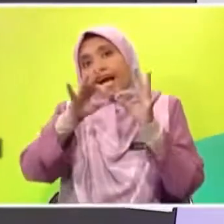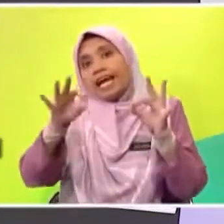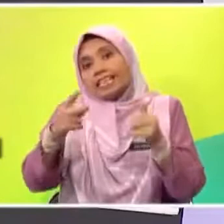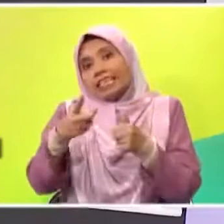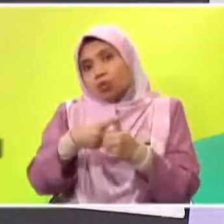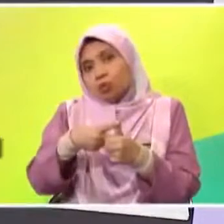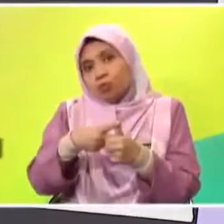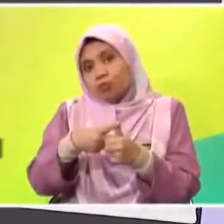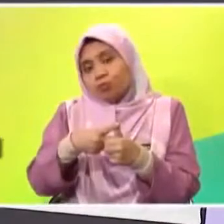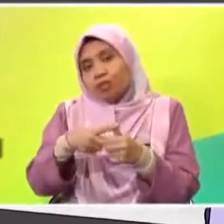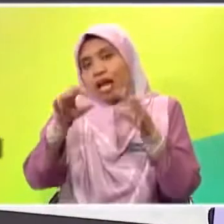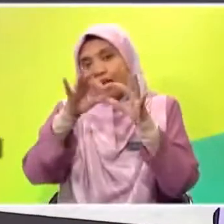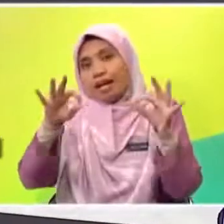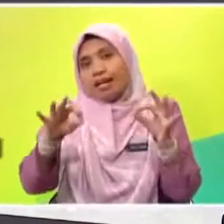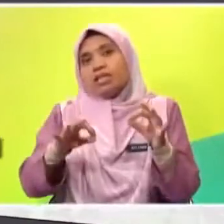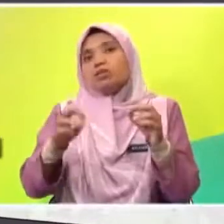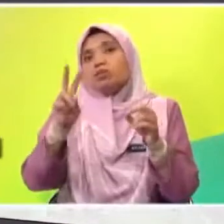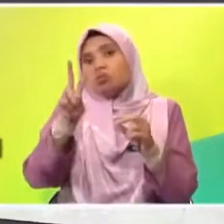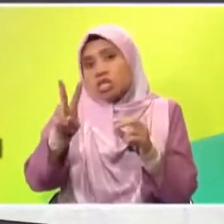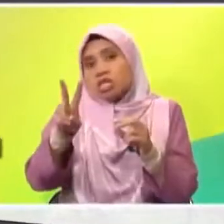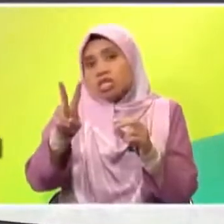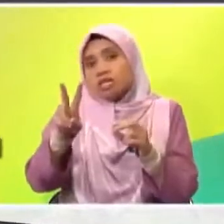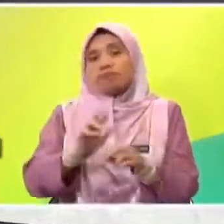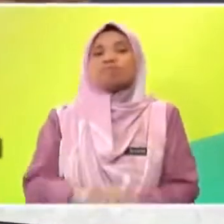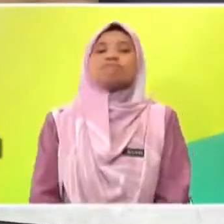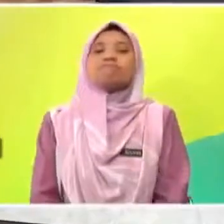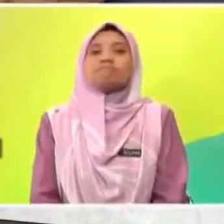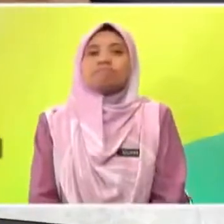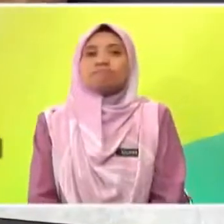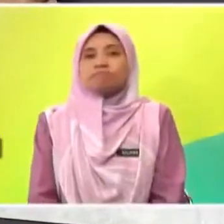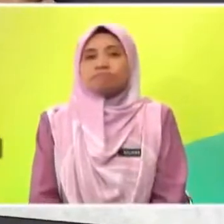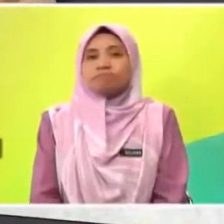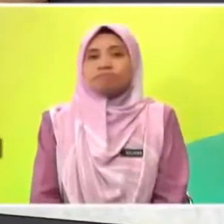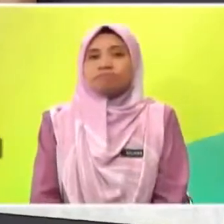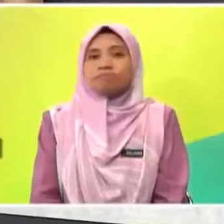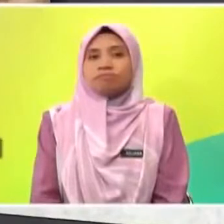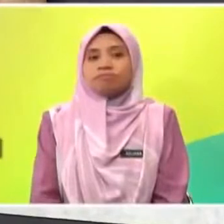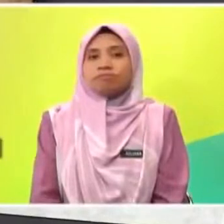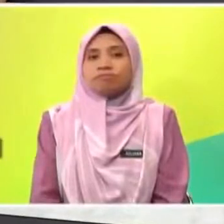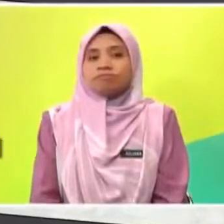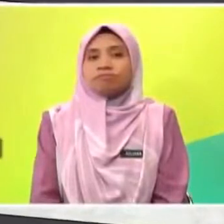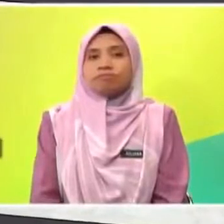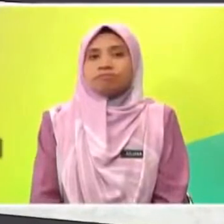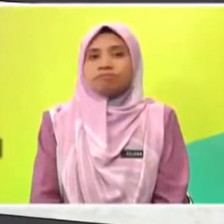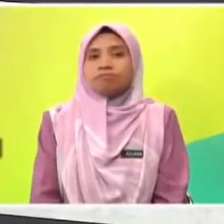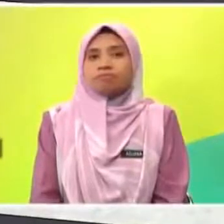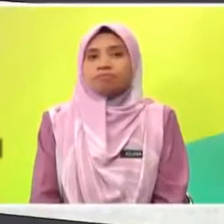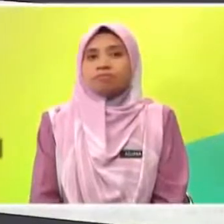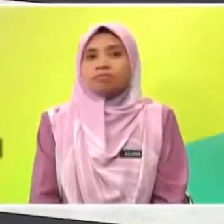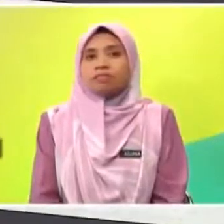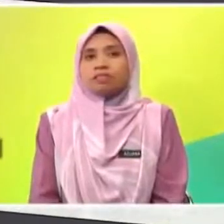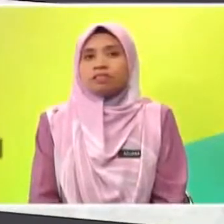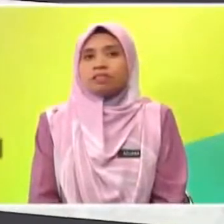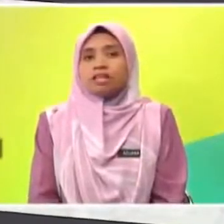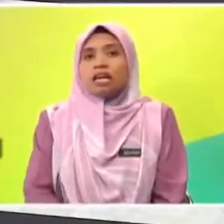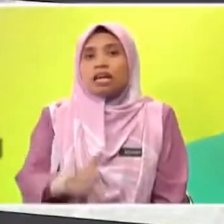yang telah kita bina bersama sama baik Akin kayaknya sego